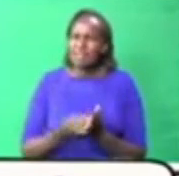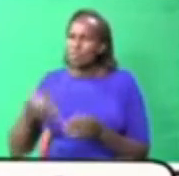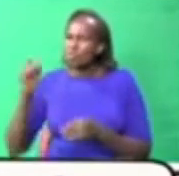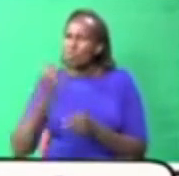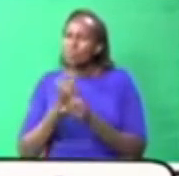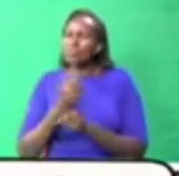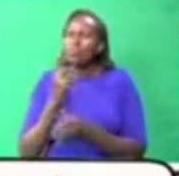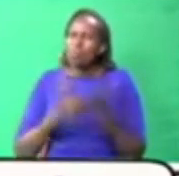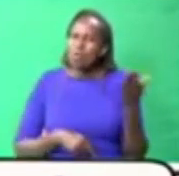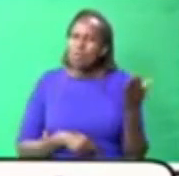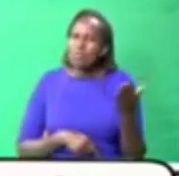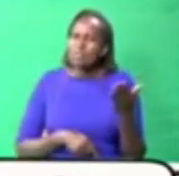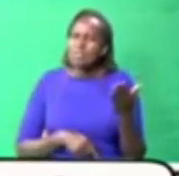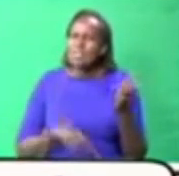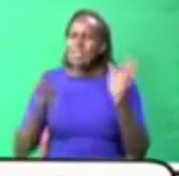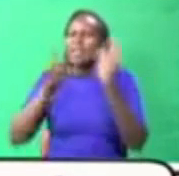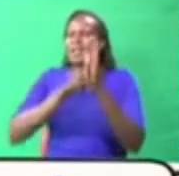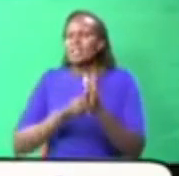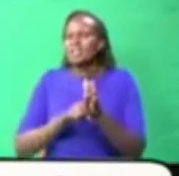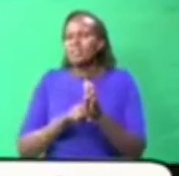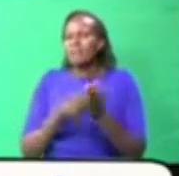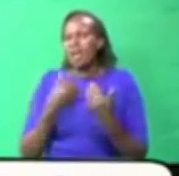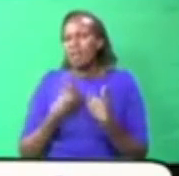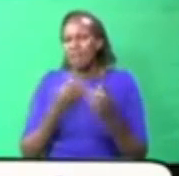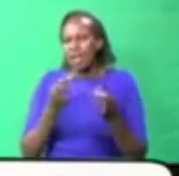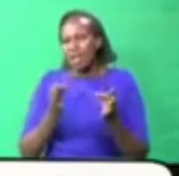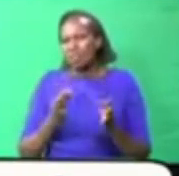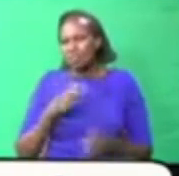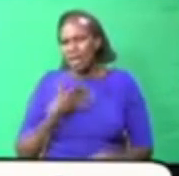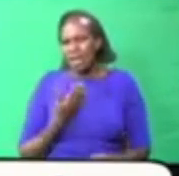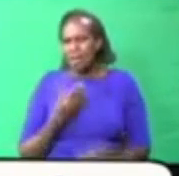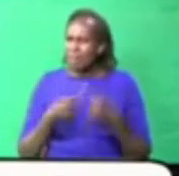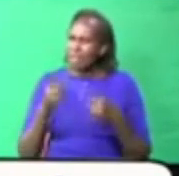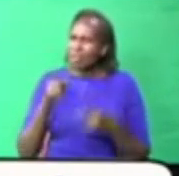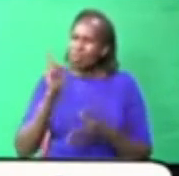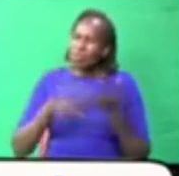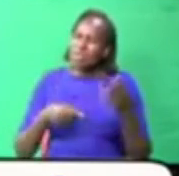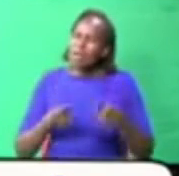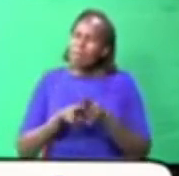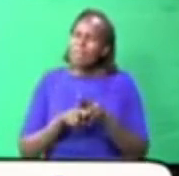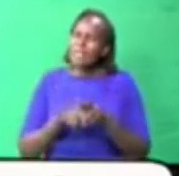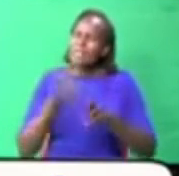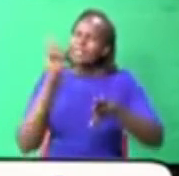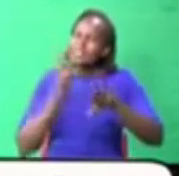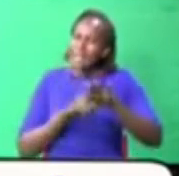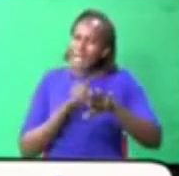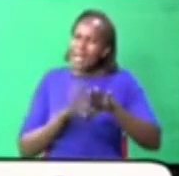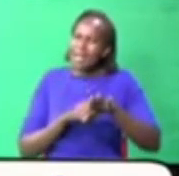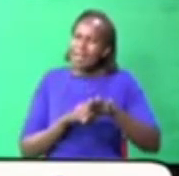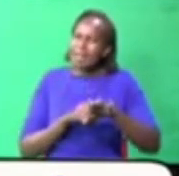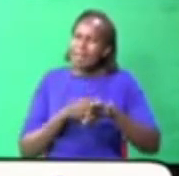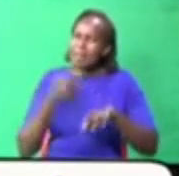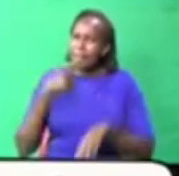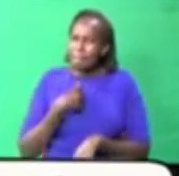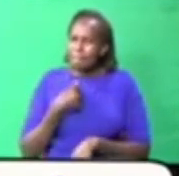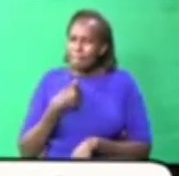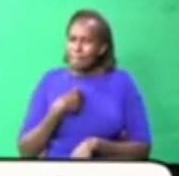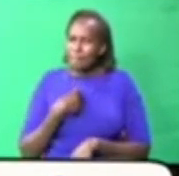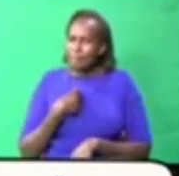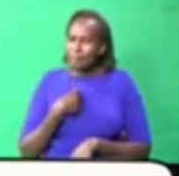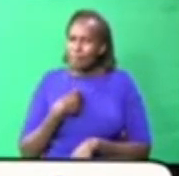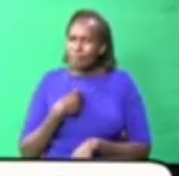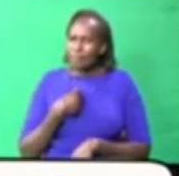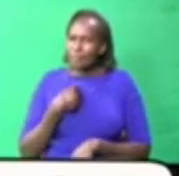Ninahesabiwa niko na negative kule chini. But let me tell you what happened. Wakati niko na bargain